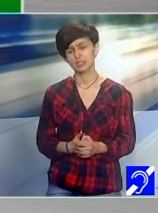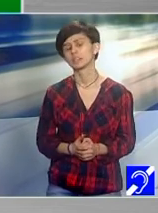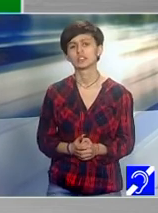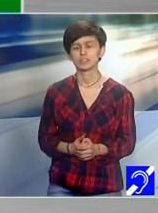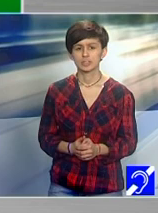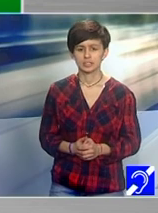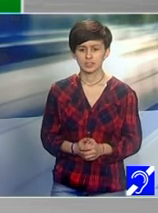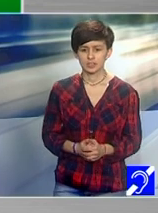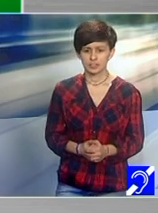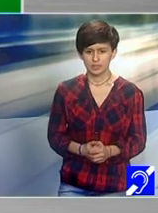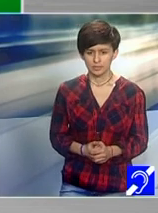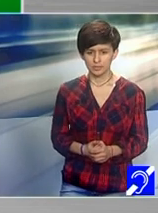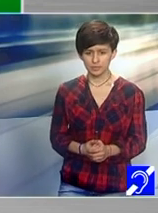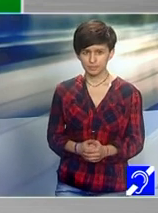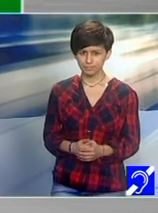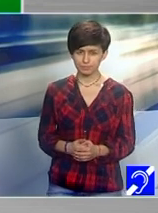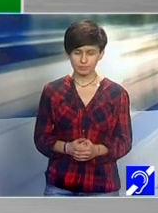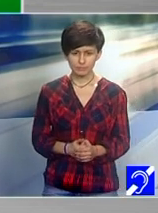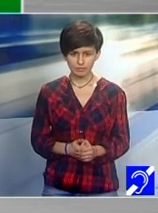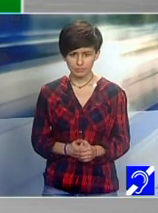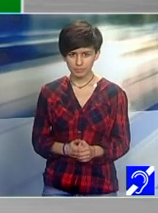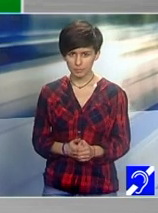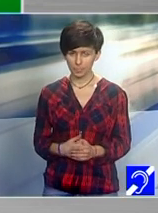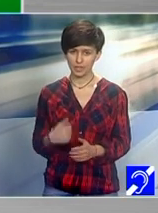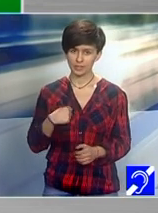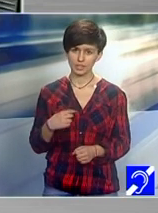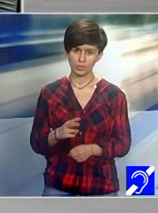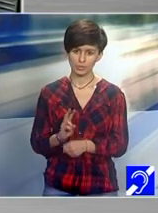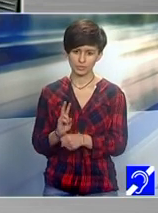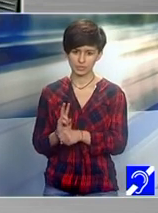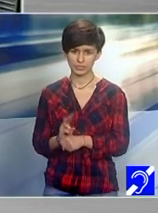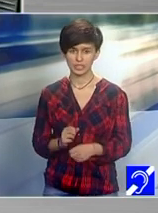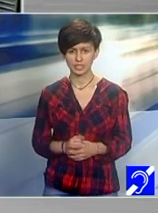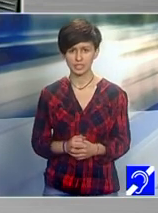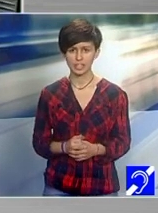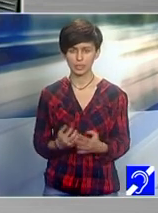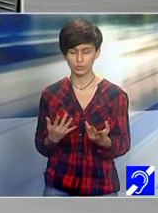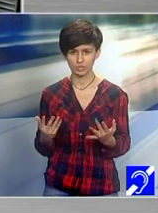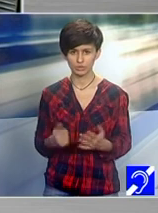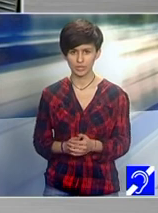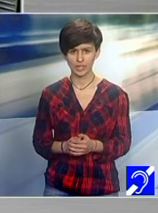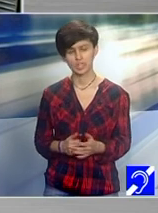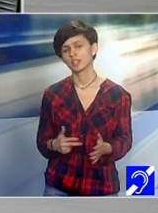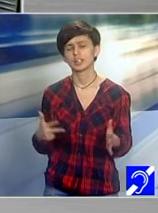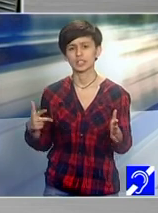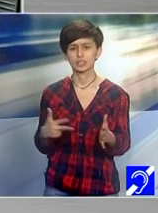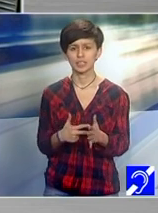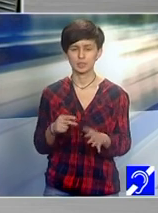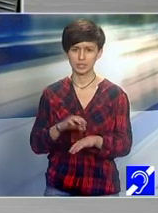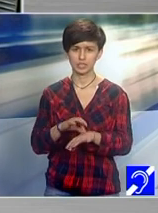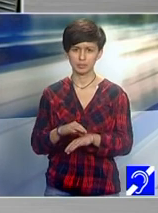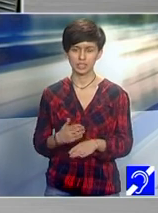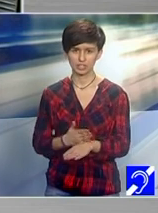v-ați raliat la acest protest, mi-a atras atenția o cifră. 3.000 de medici intră